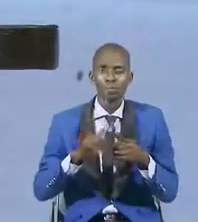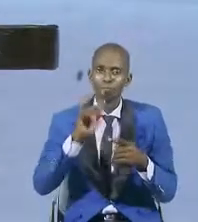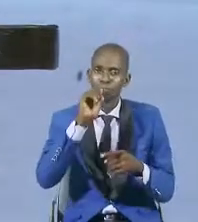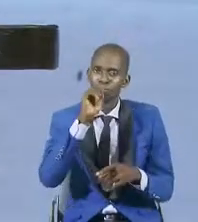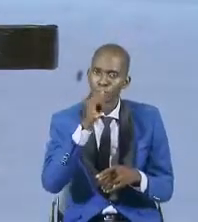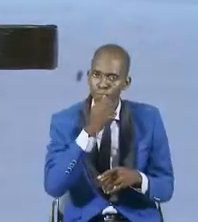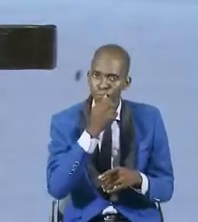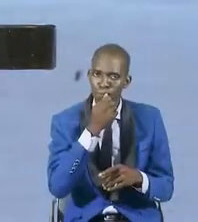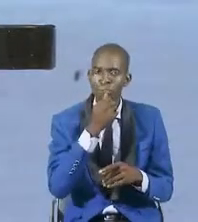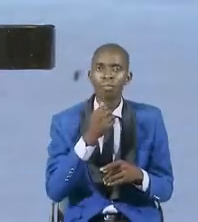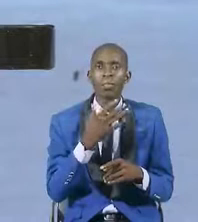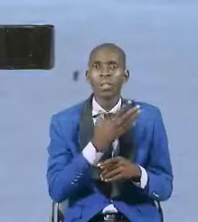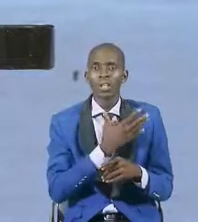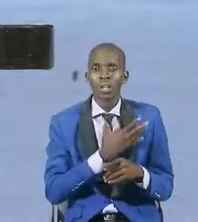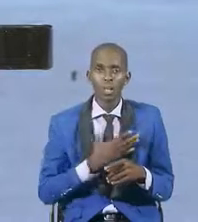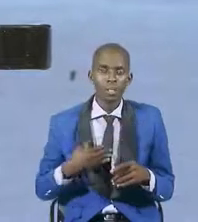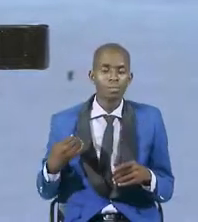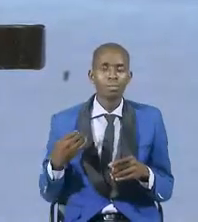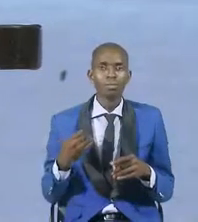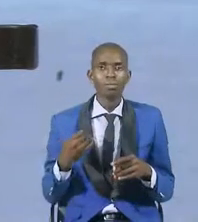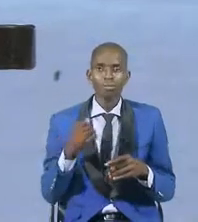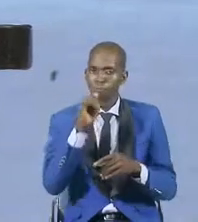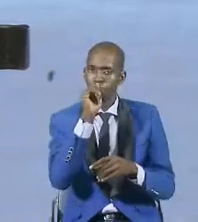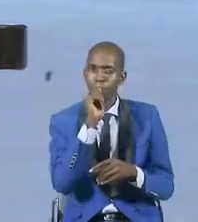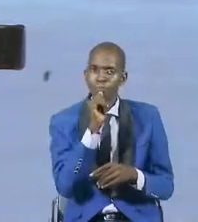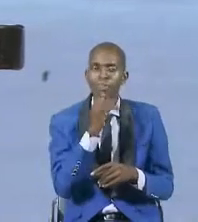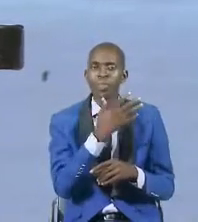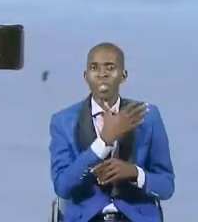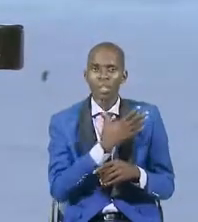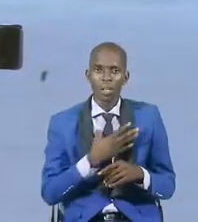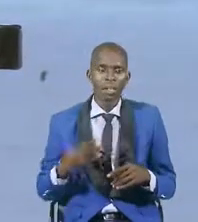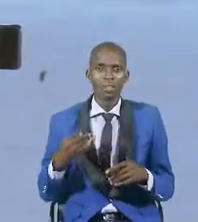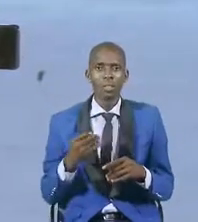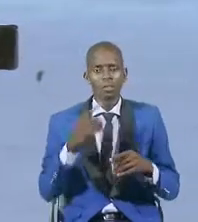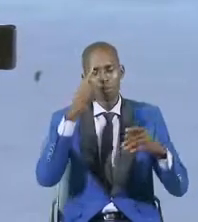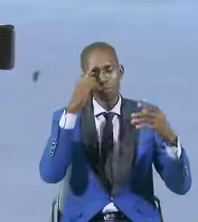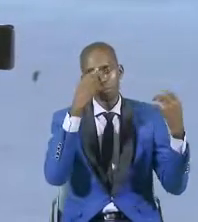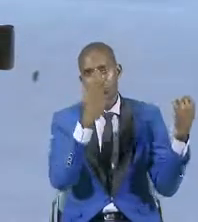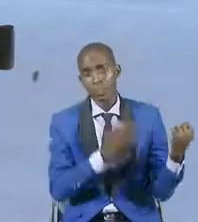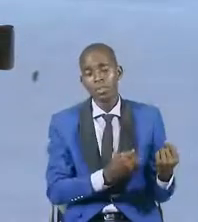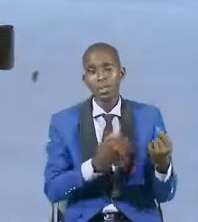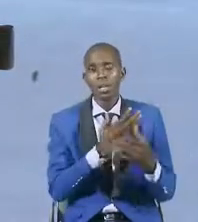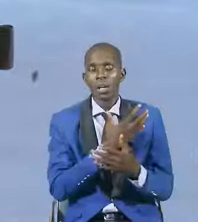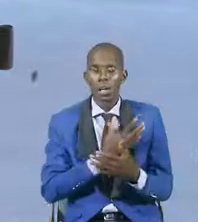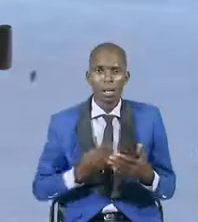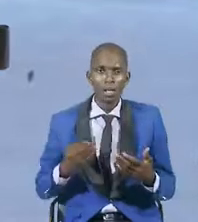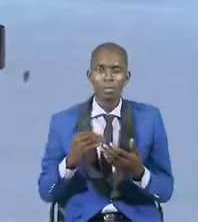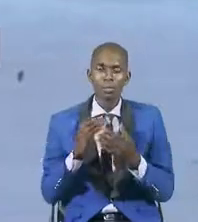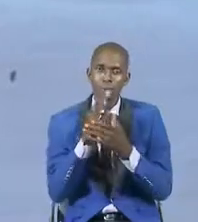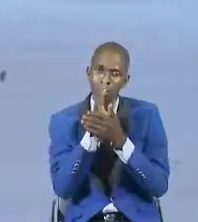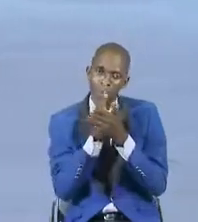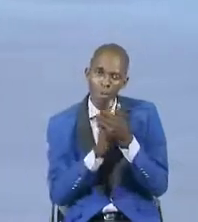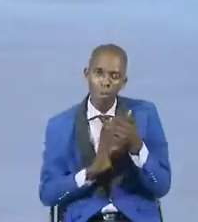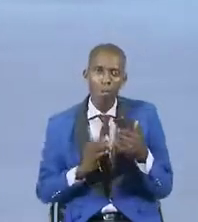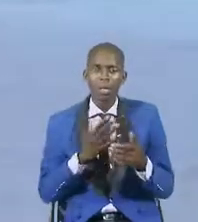ou la longanimité, et la persévérance, la fidélité, la douceur, la bénignité,